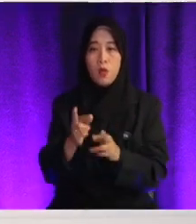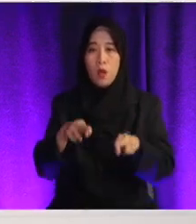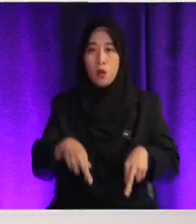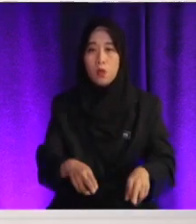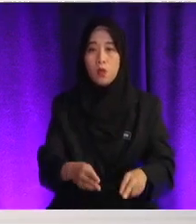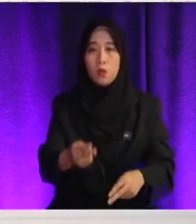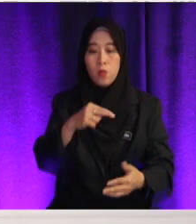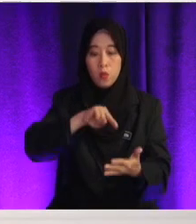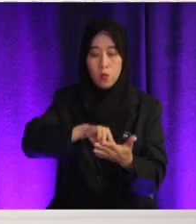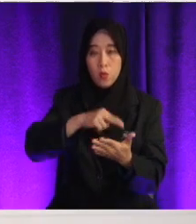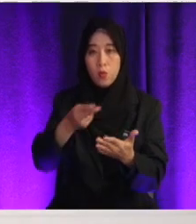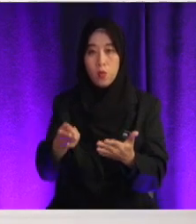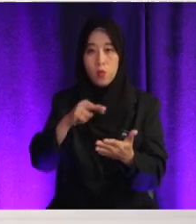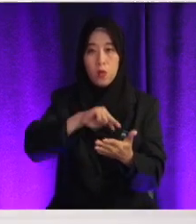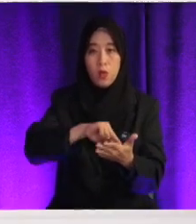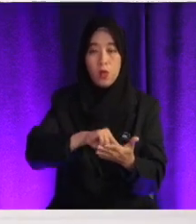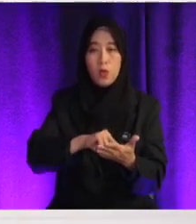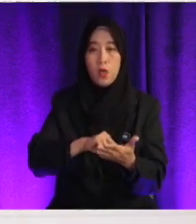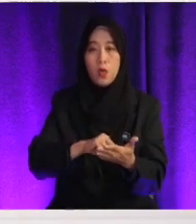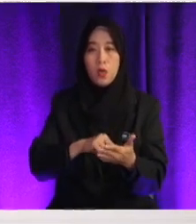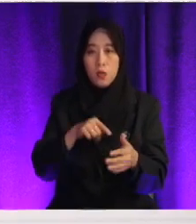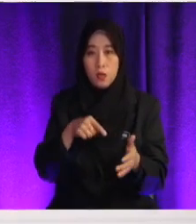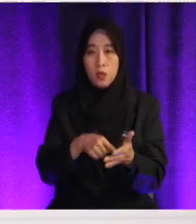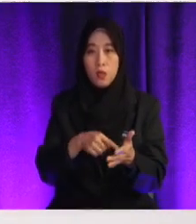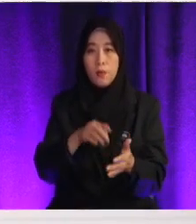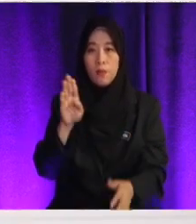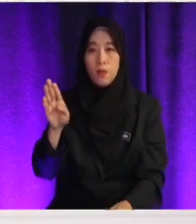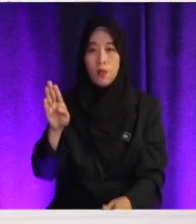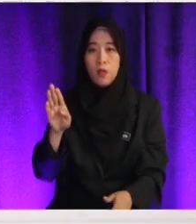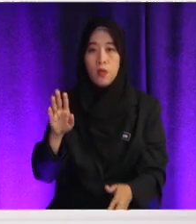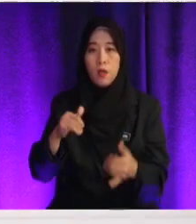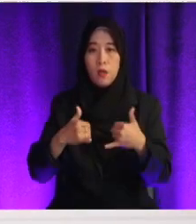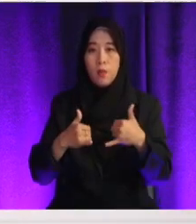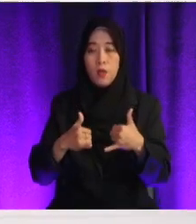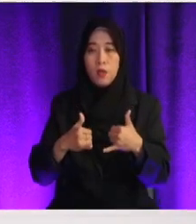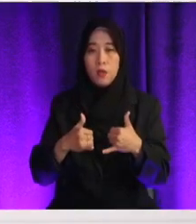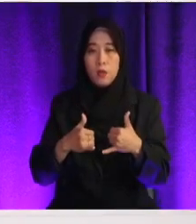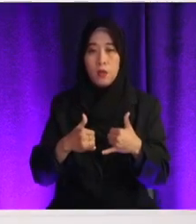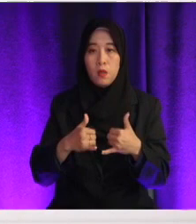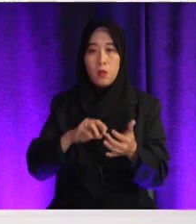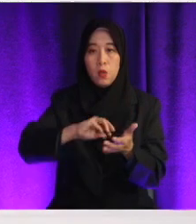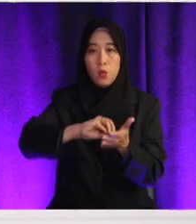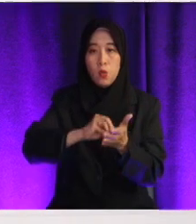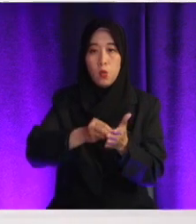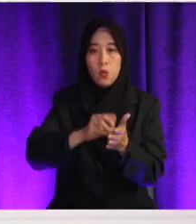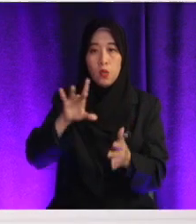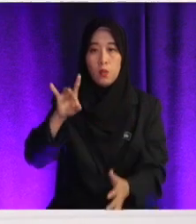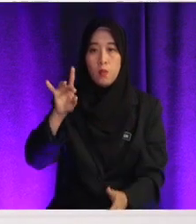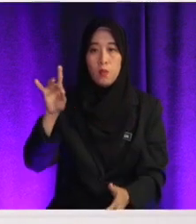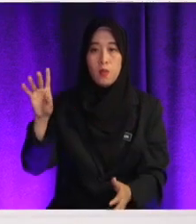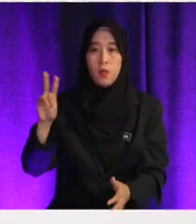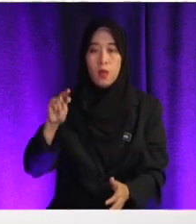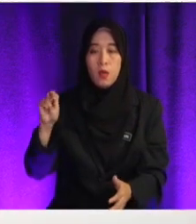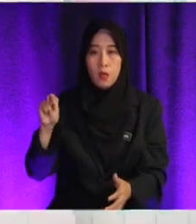alik, yang inilah V tu. Cuma yang memainkan peranan adalah Swiss pilihan itu sendiri. Okey, sekadar